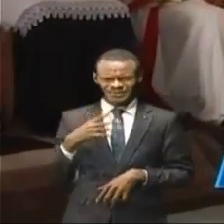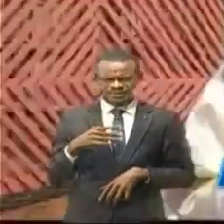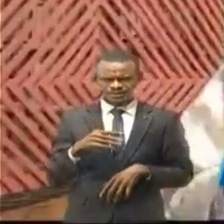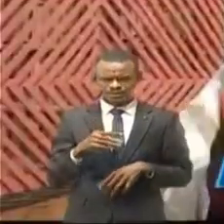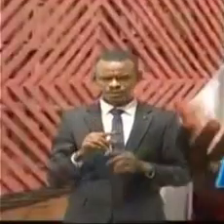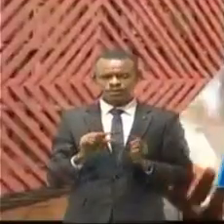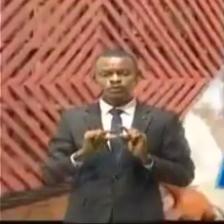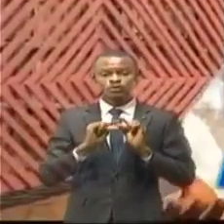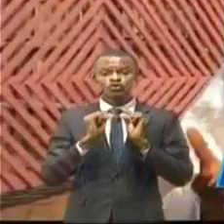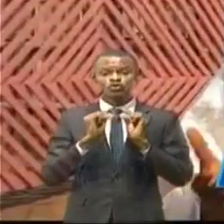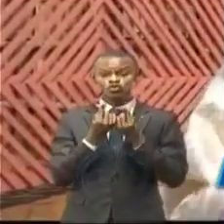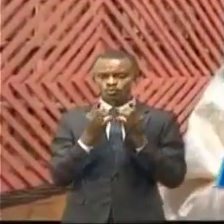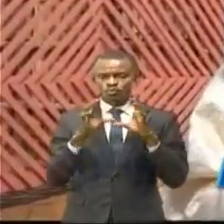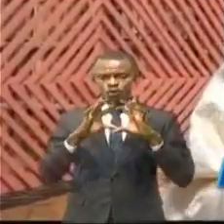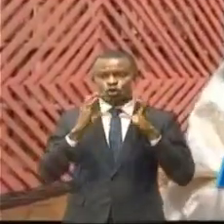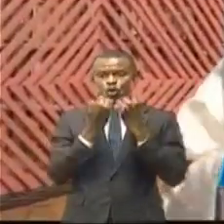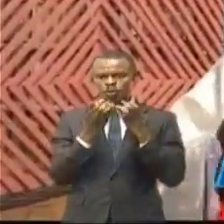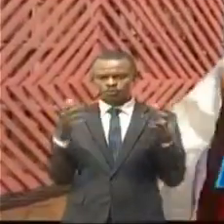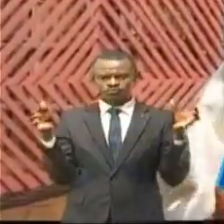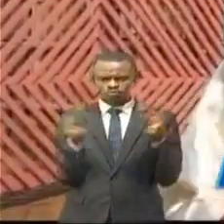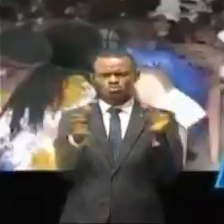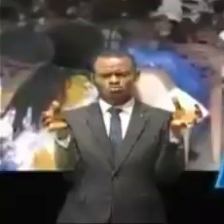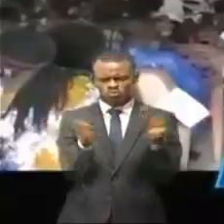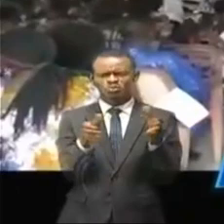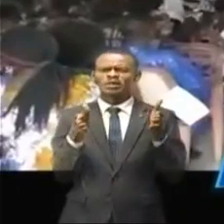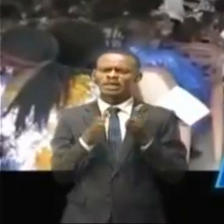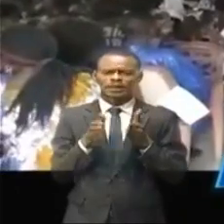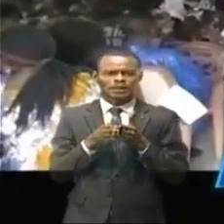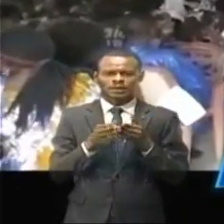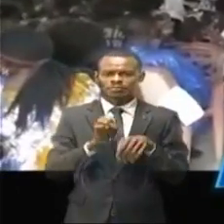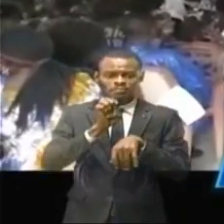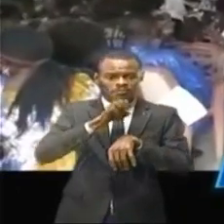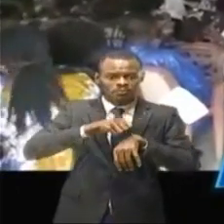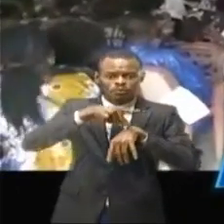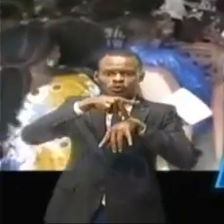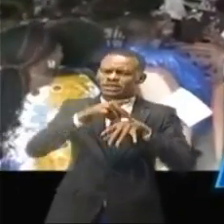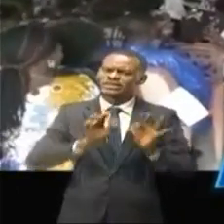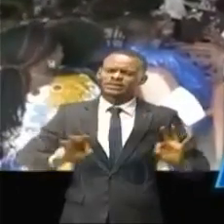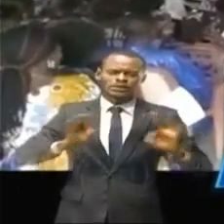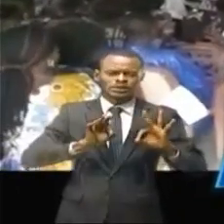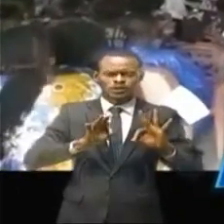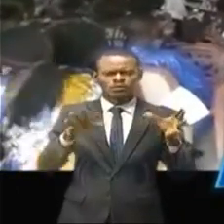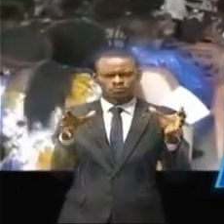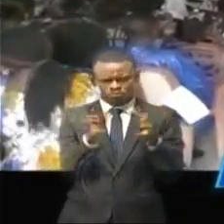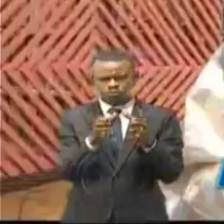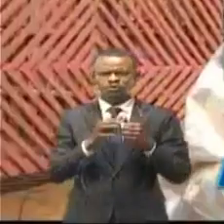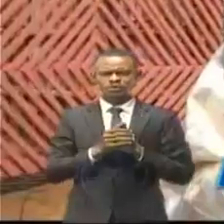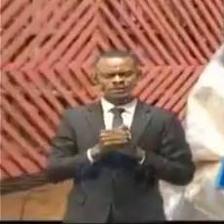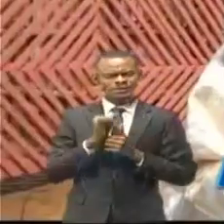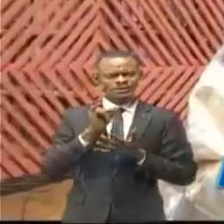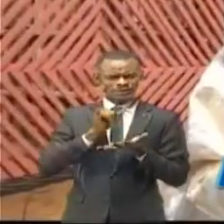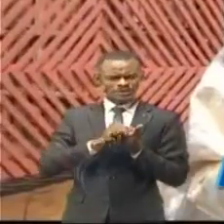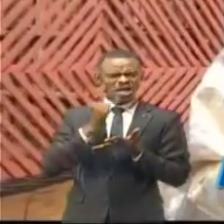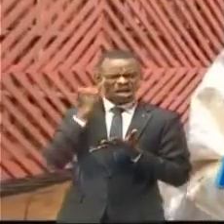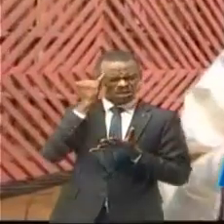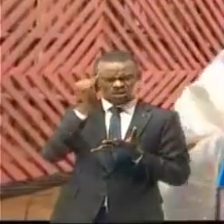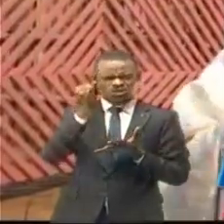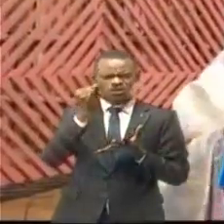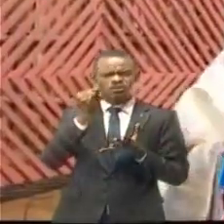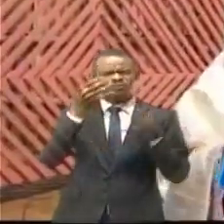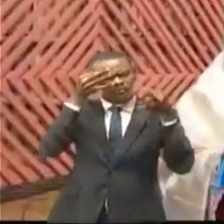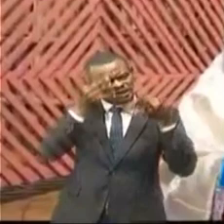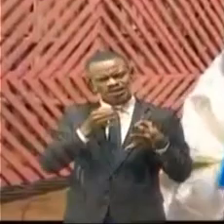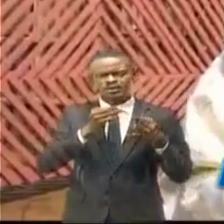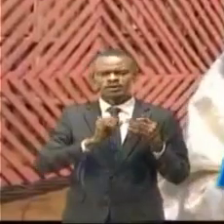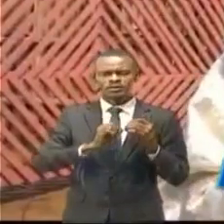avoir son pasteur propre, un curé. Nous sommes dans l'esprit du Concile Vatican II. Nous sommes dans